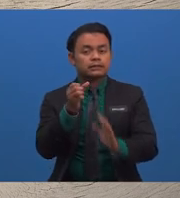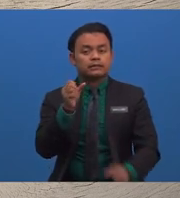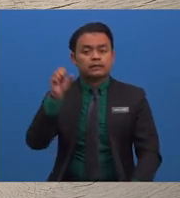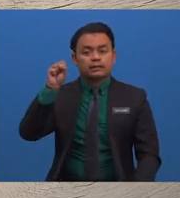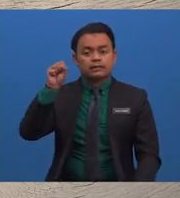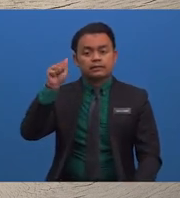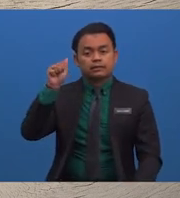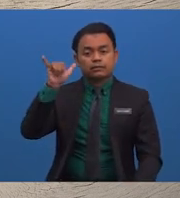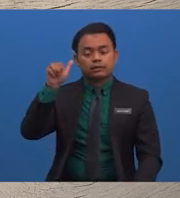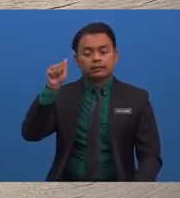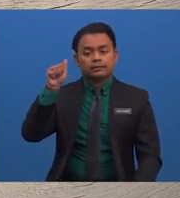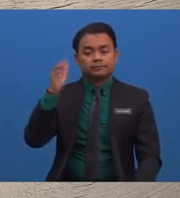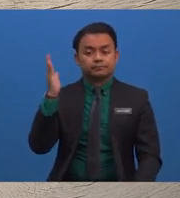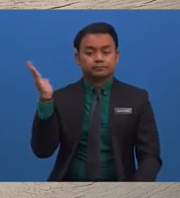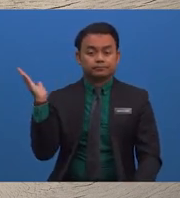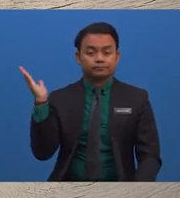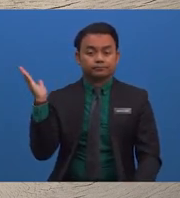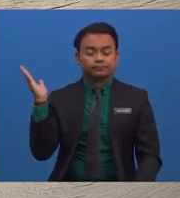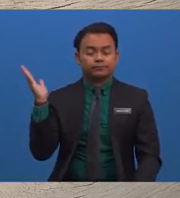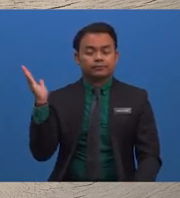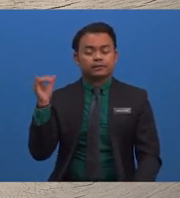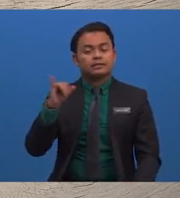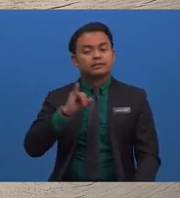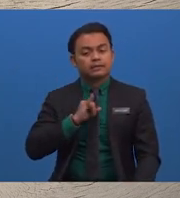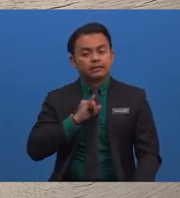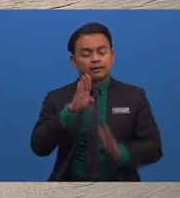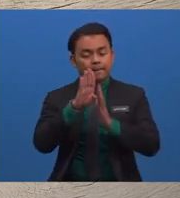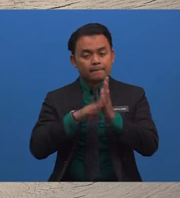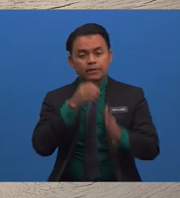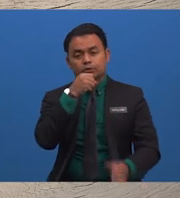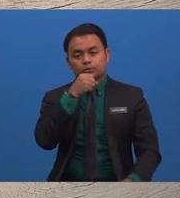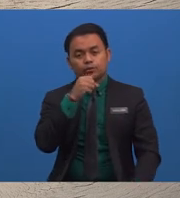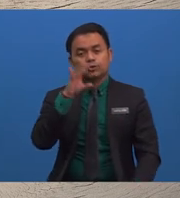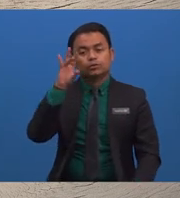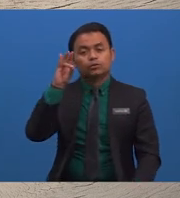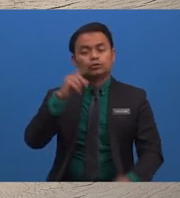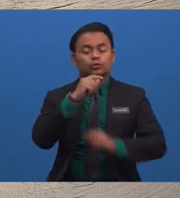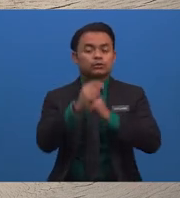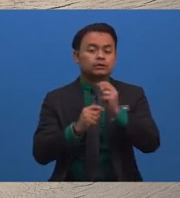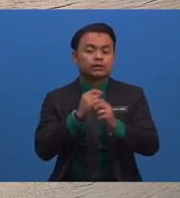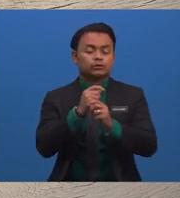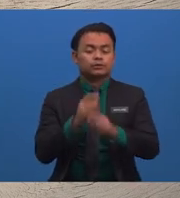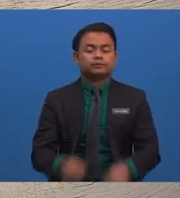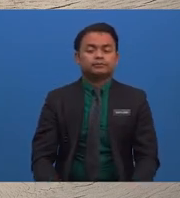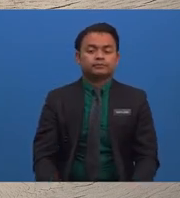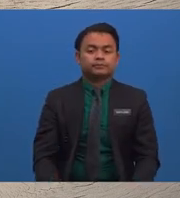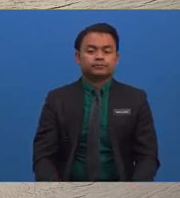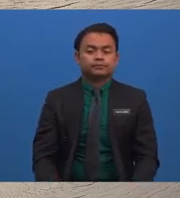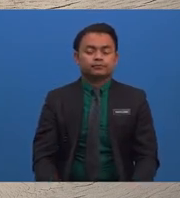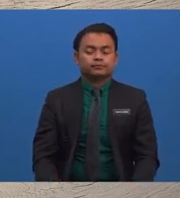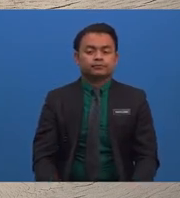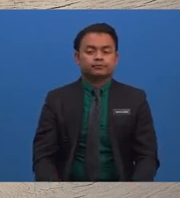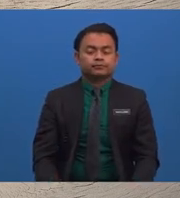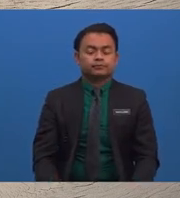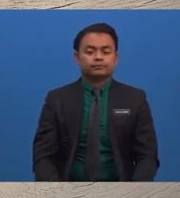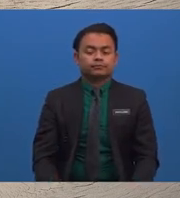saya berumur 7 tahun. Dialog ketiga pula ialah Asrul tinggal di Taman